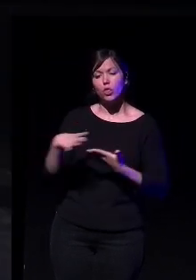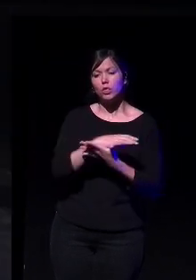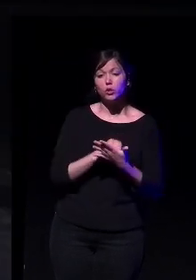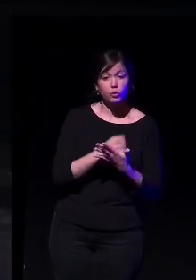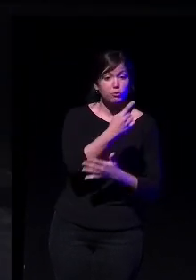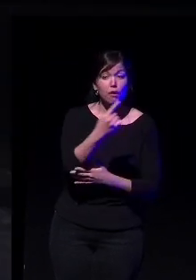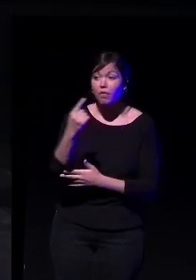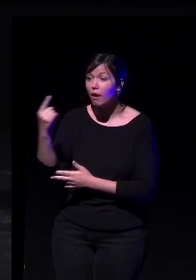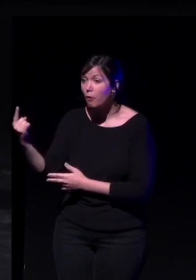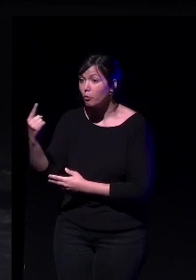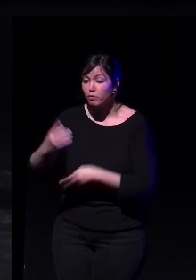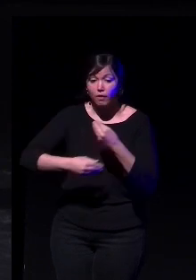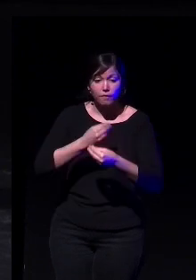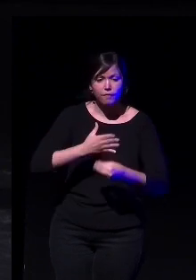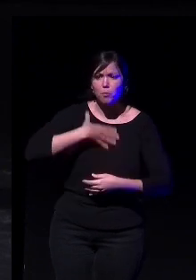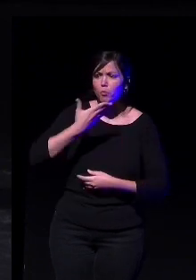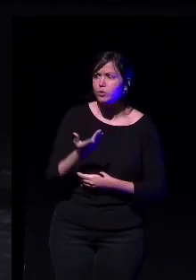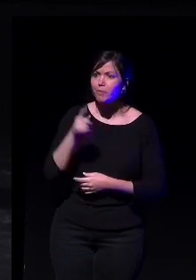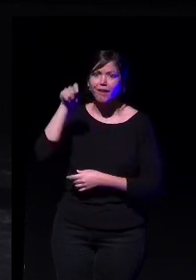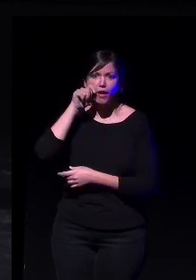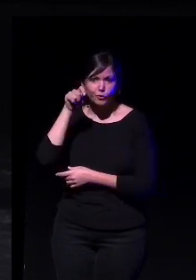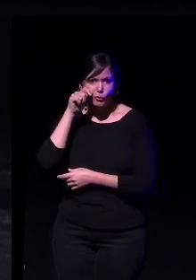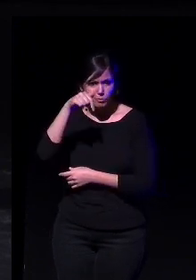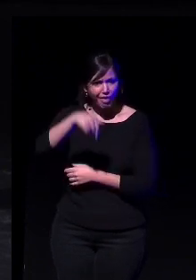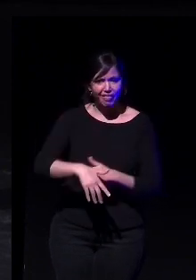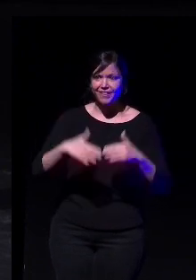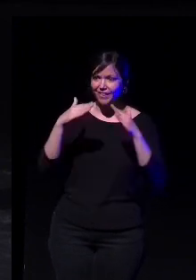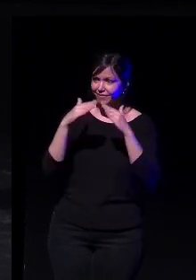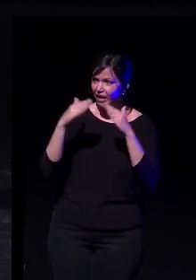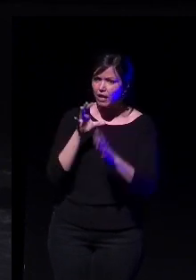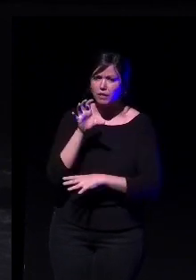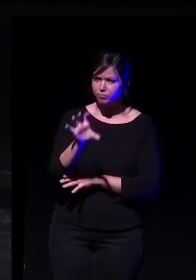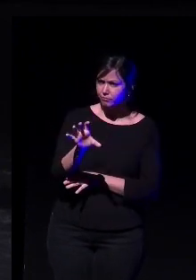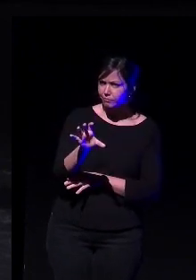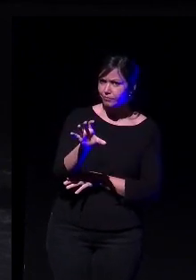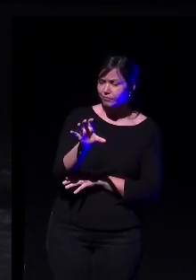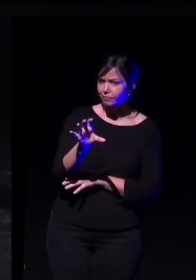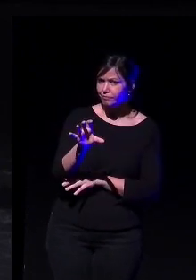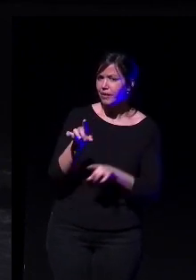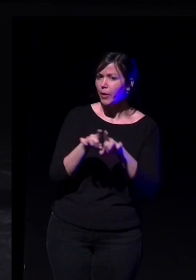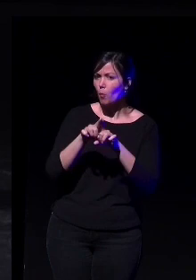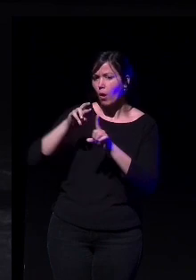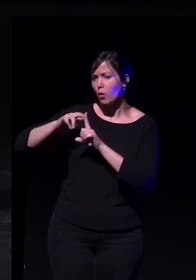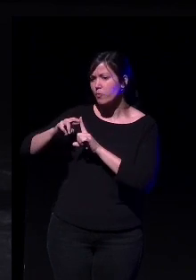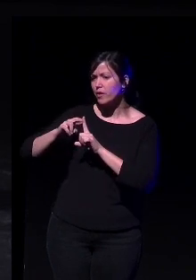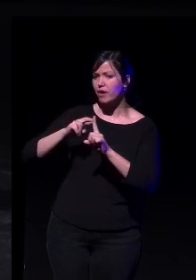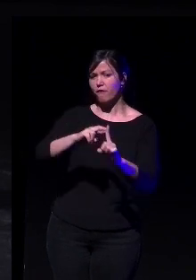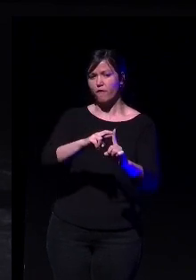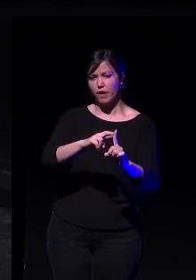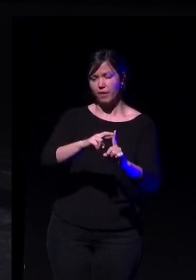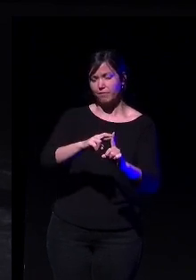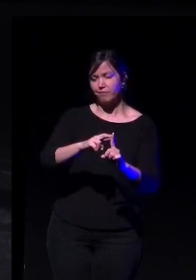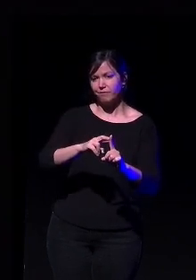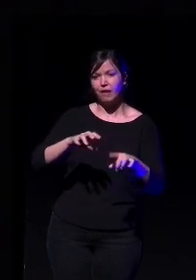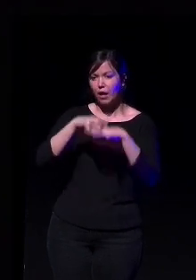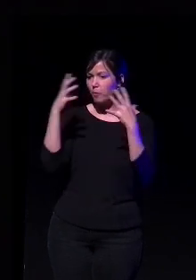un de vosaltres que feu possible que el turisme de casa nostra, del nostre país, sigui un referent d'excel·lència a tot el